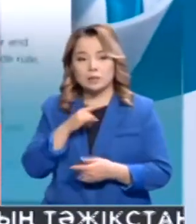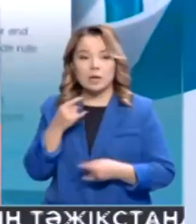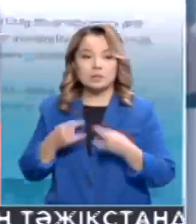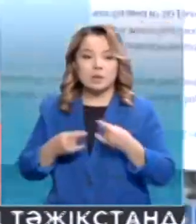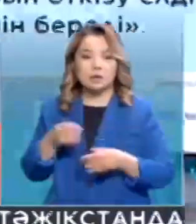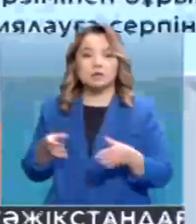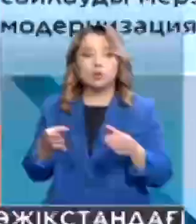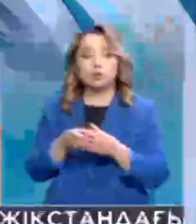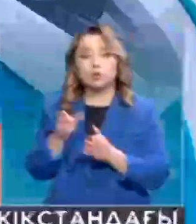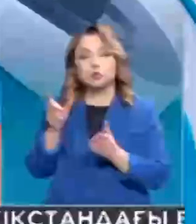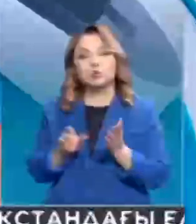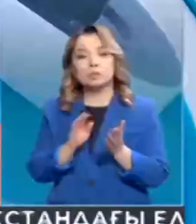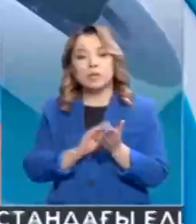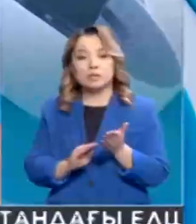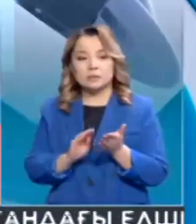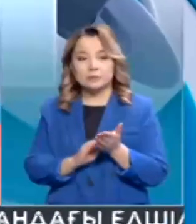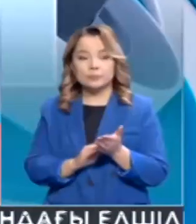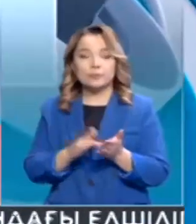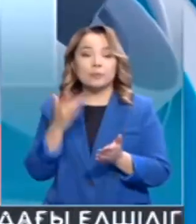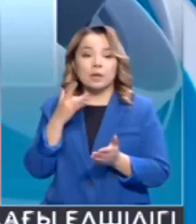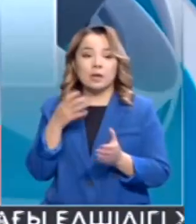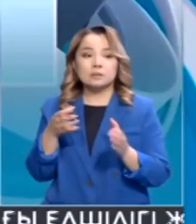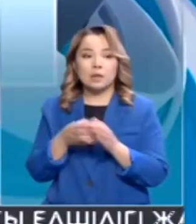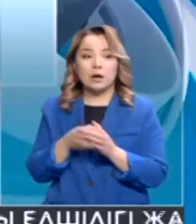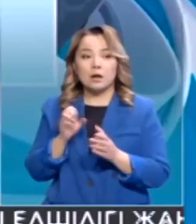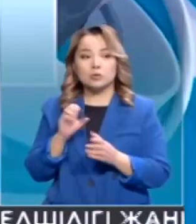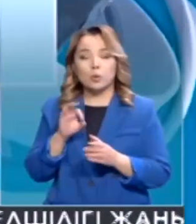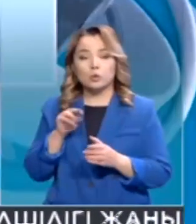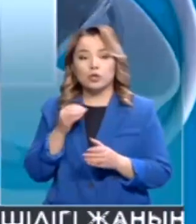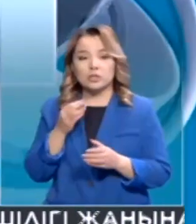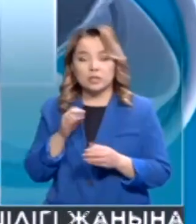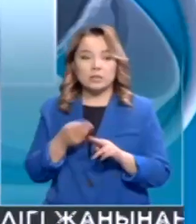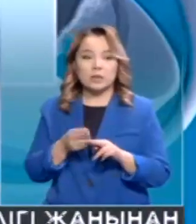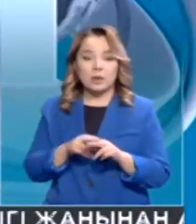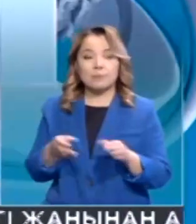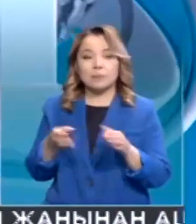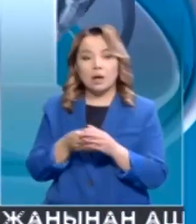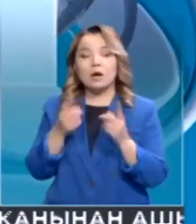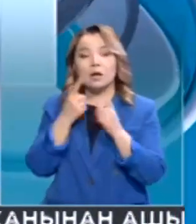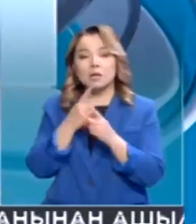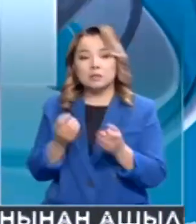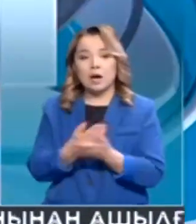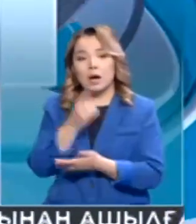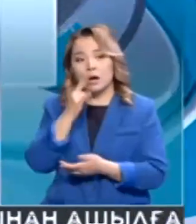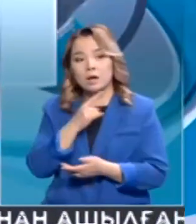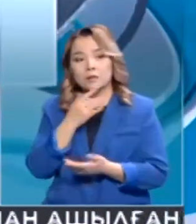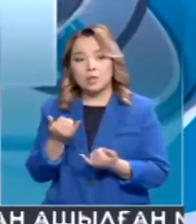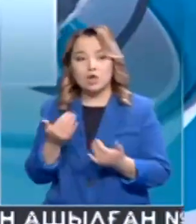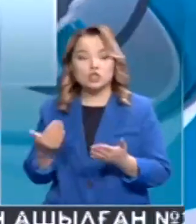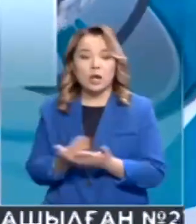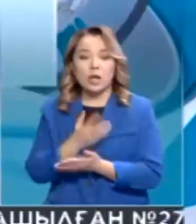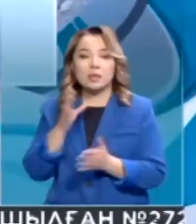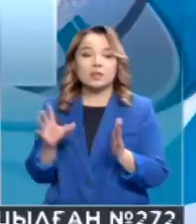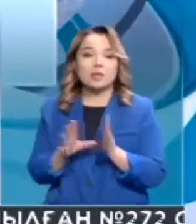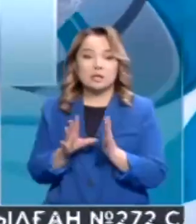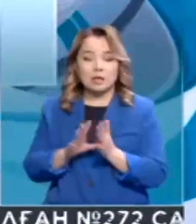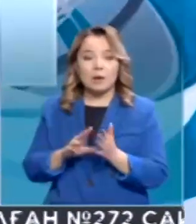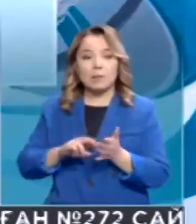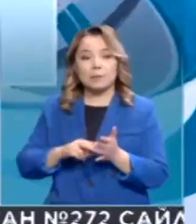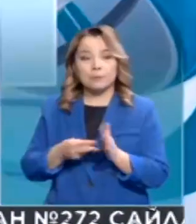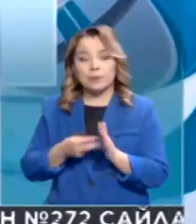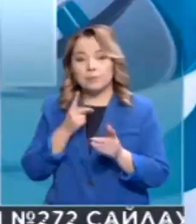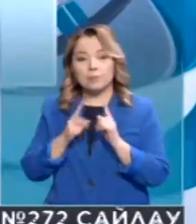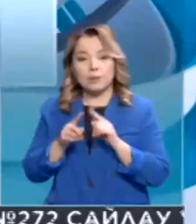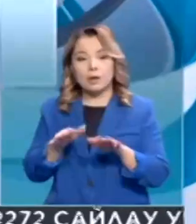журналисі. Ал Американың Associated Press агенттігінің хабарлауынша, бүгін қазақстандықтар жаңа энергиялы парламентті